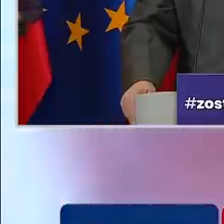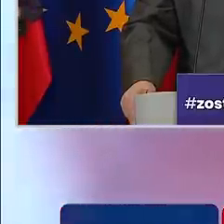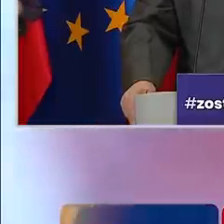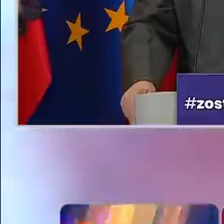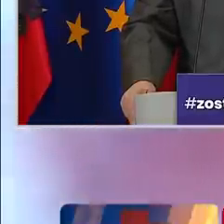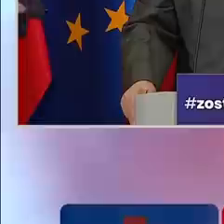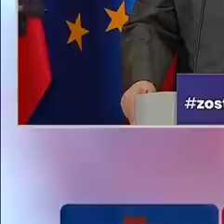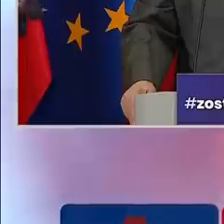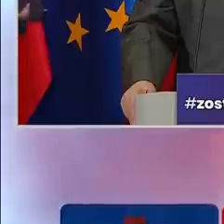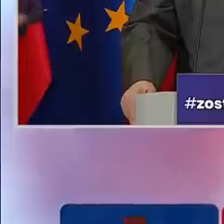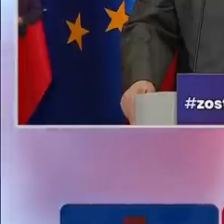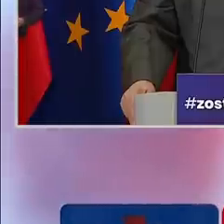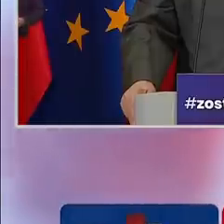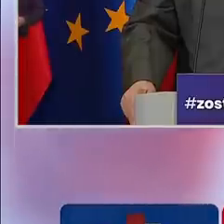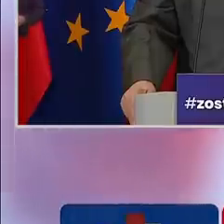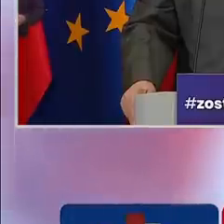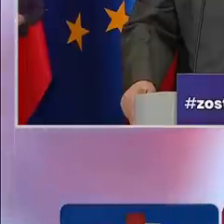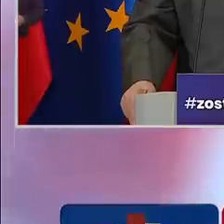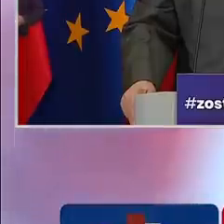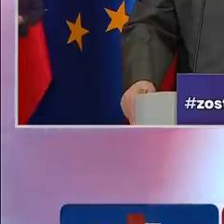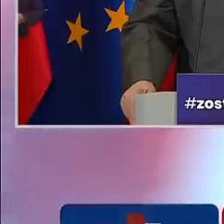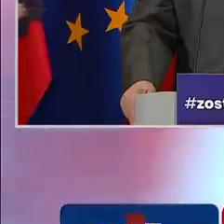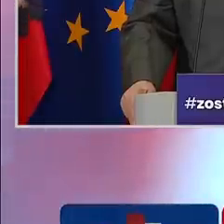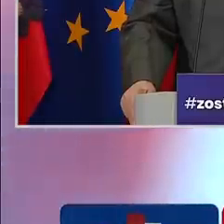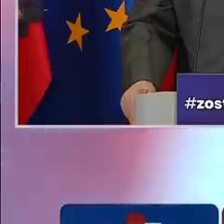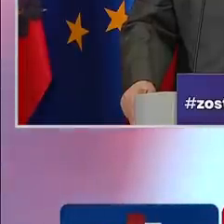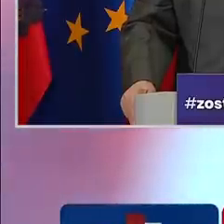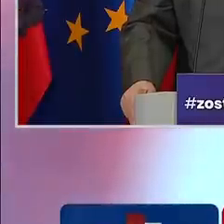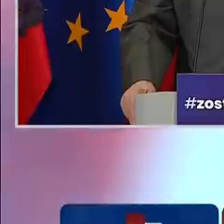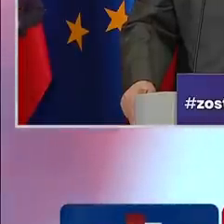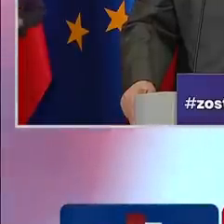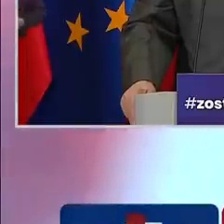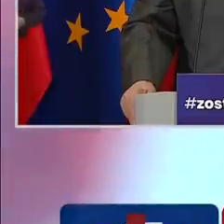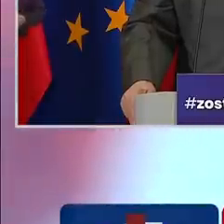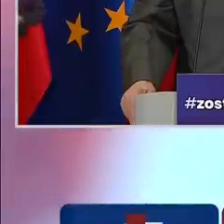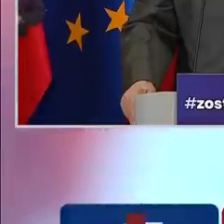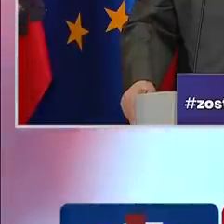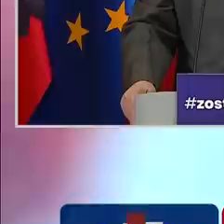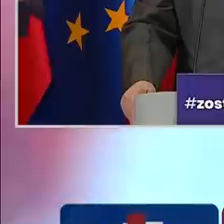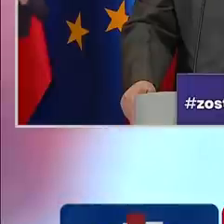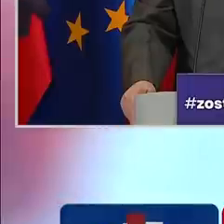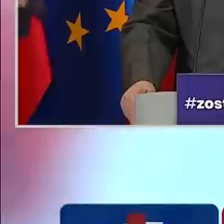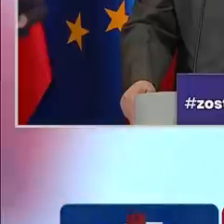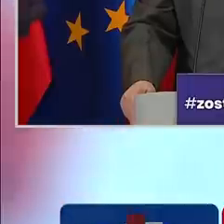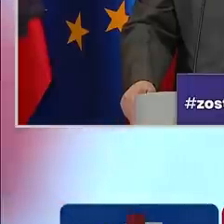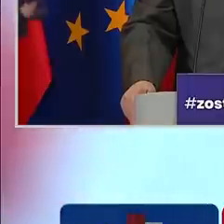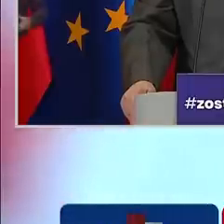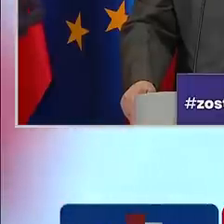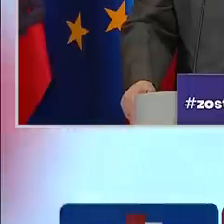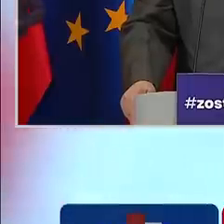Często, czasami drobna różnica w słowach zmienia znaczenia. My nie finansujemy, dlatego że nie istnieje taka możliwość